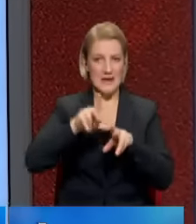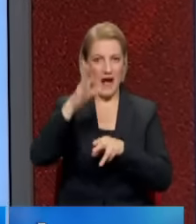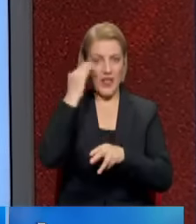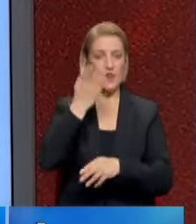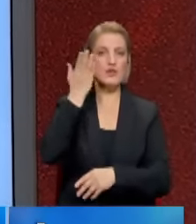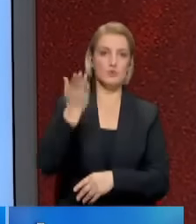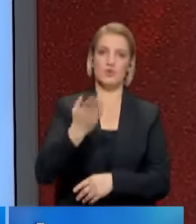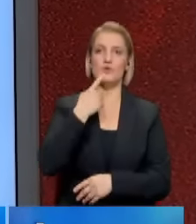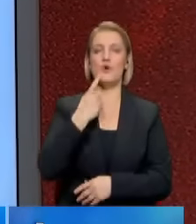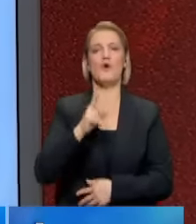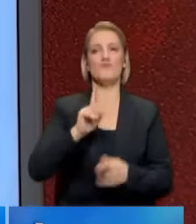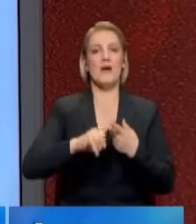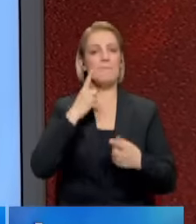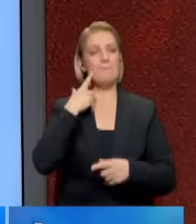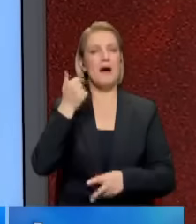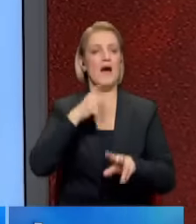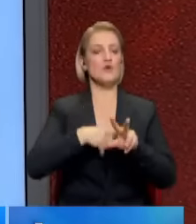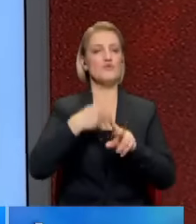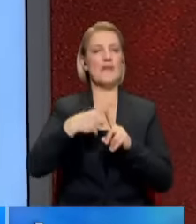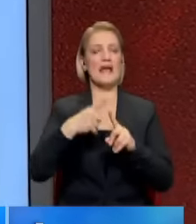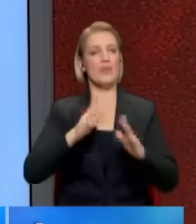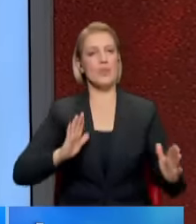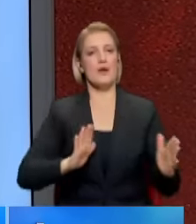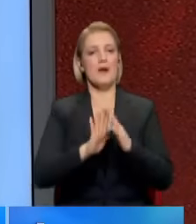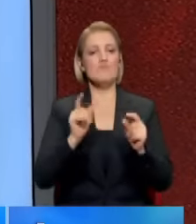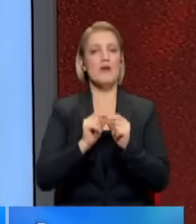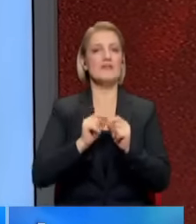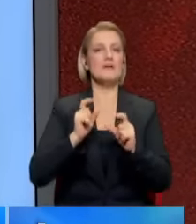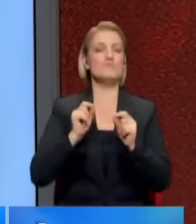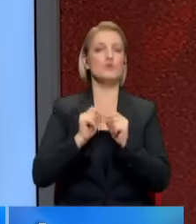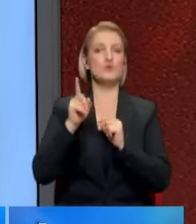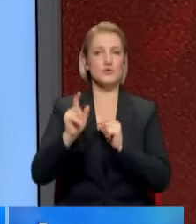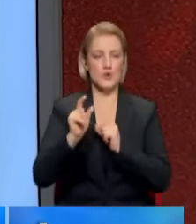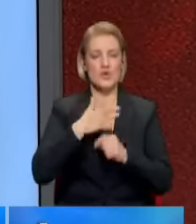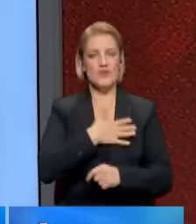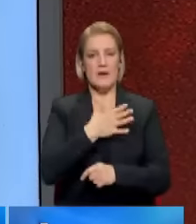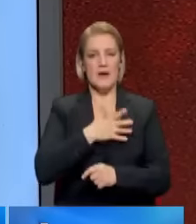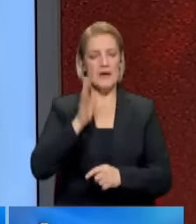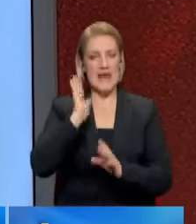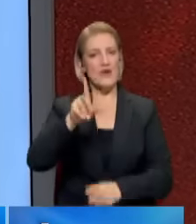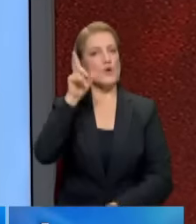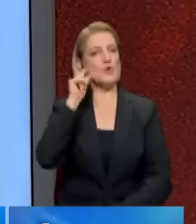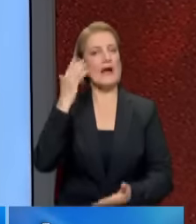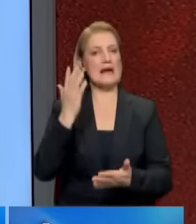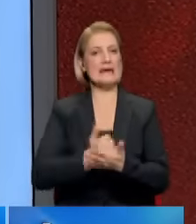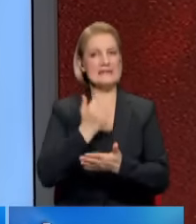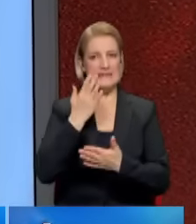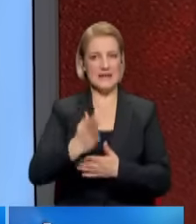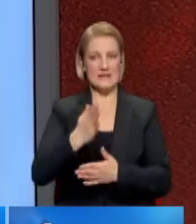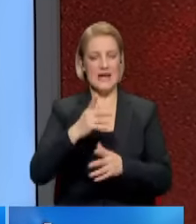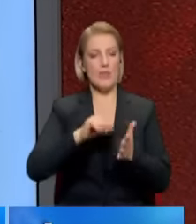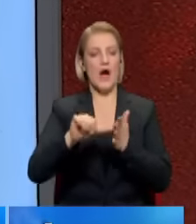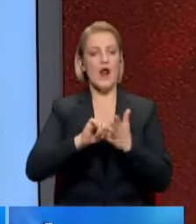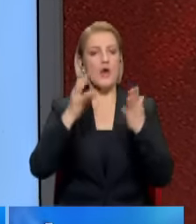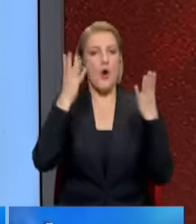bu dedi diyor ve Bakan Tekin'e tepkiler. Burhanettin Bulut, CHP'li, keşke Yunan kazansaydı diyen Fesli Kadir'den tarihi